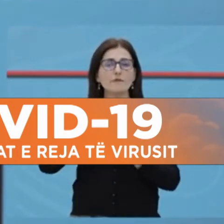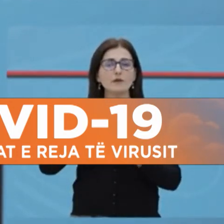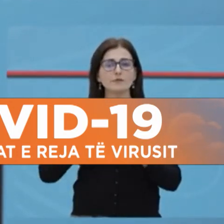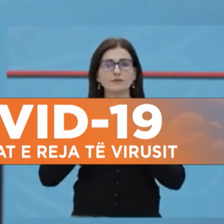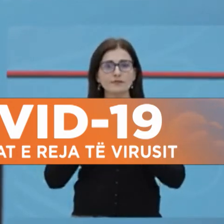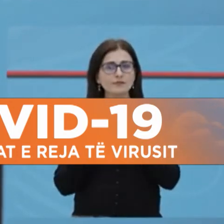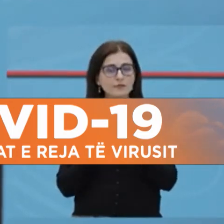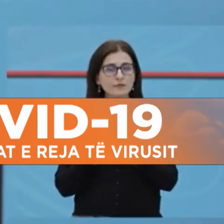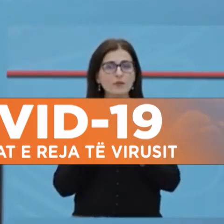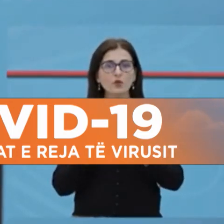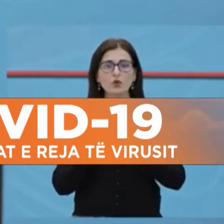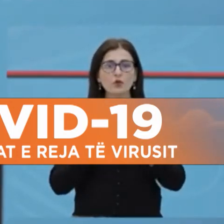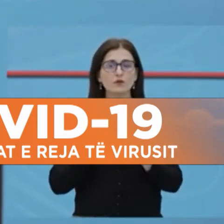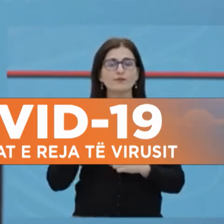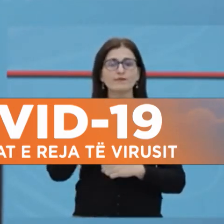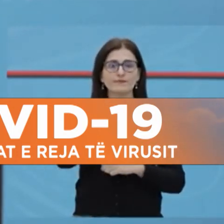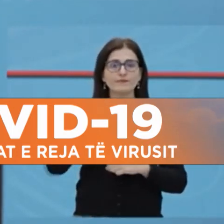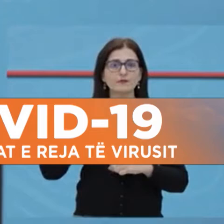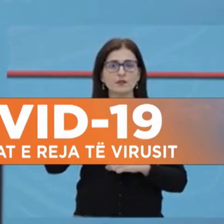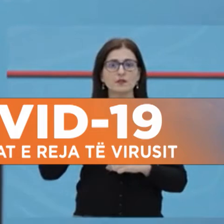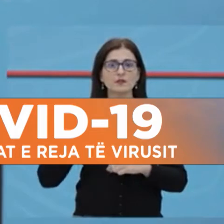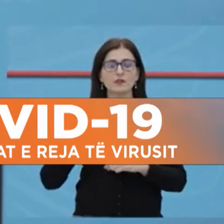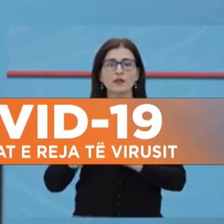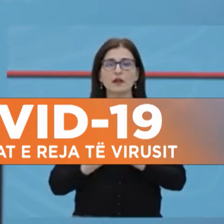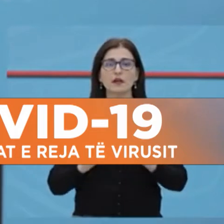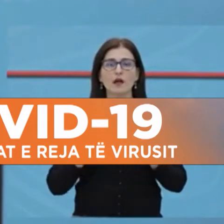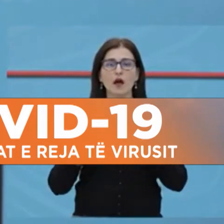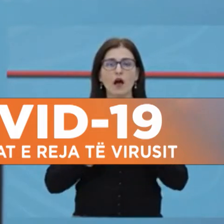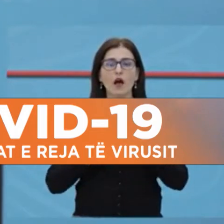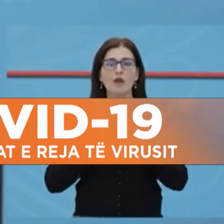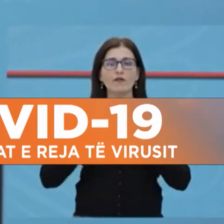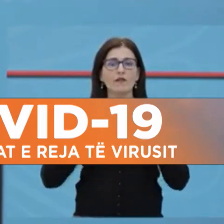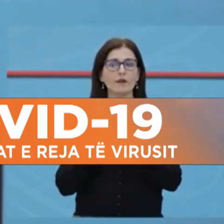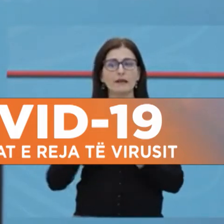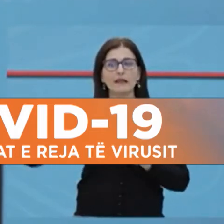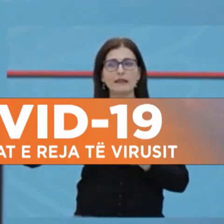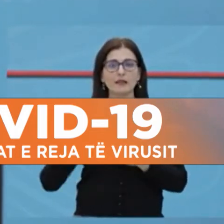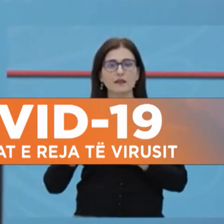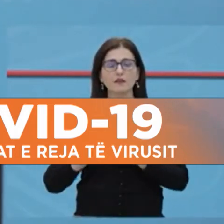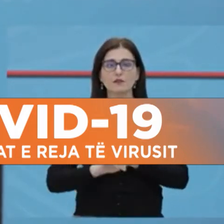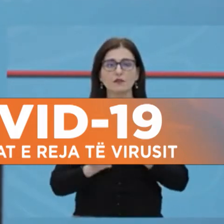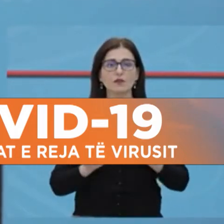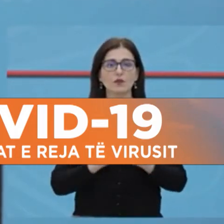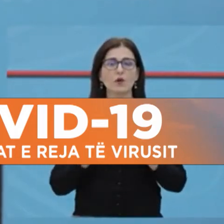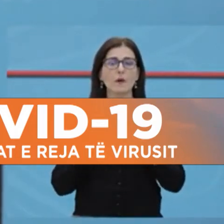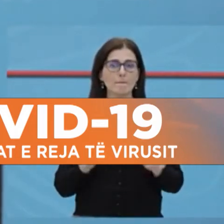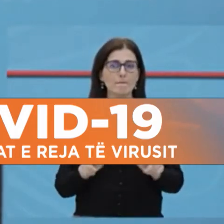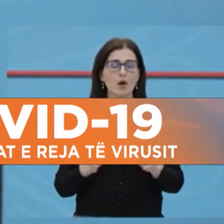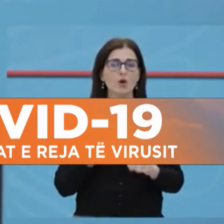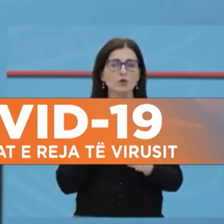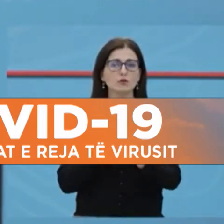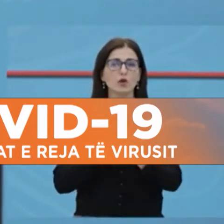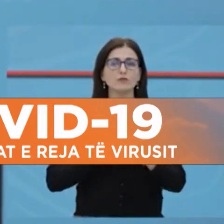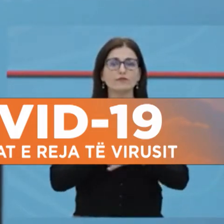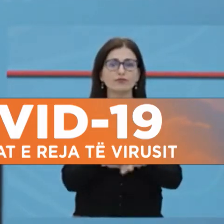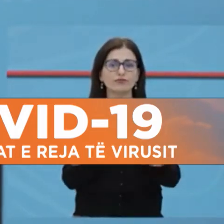të respektohen maksimalisht brenda familjeve duke evituar çdo vizitë dhe duke shmangur vajtjen tek familjarët e njëri dhe tek njëri